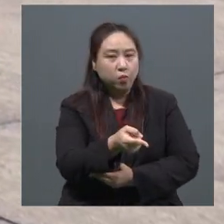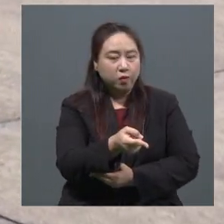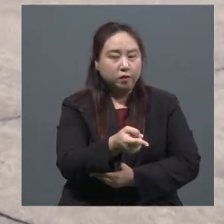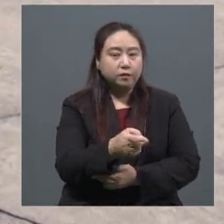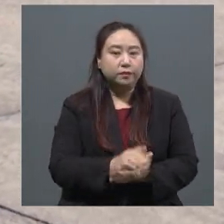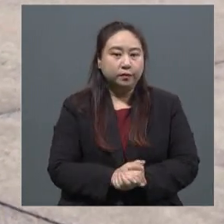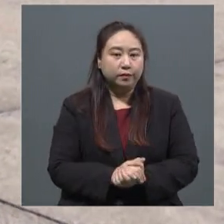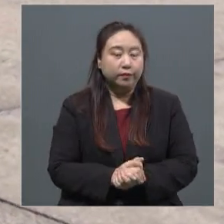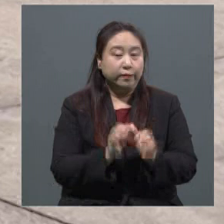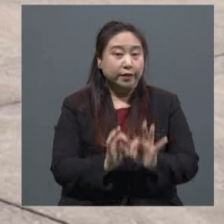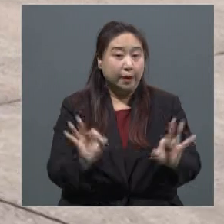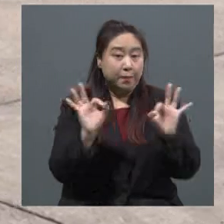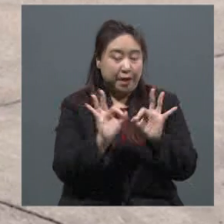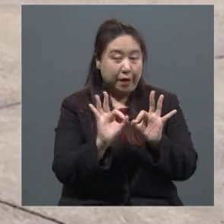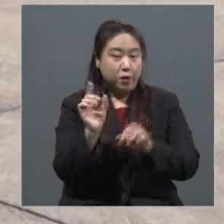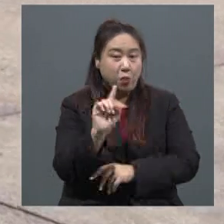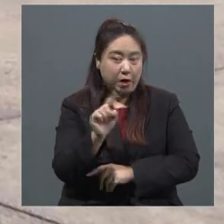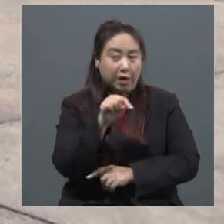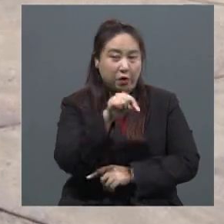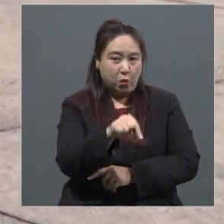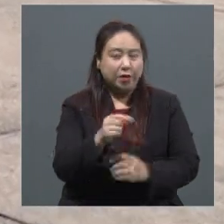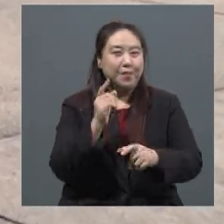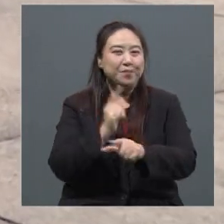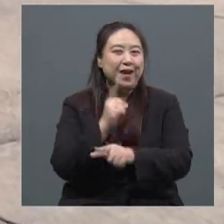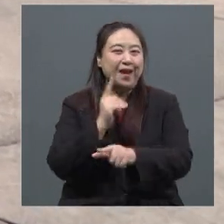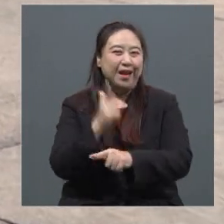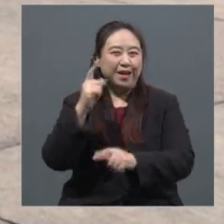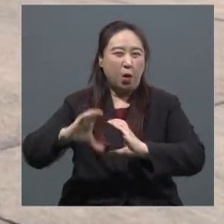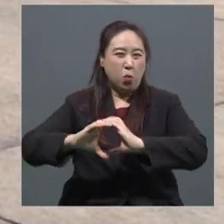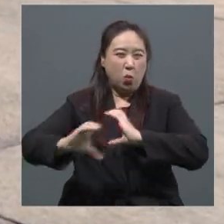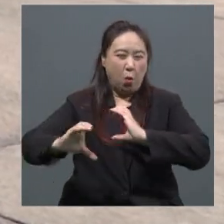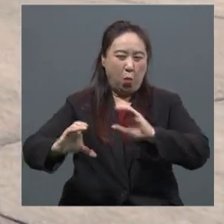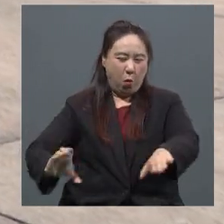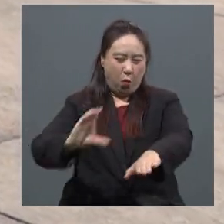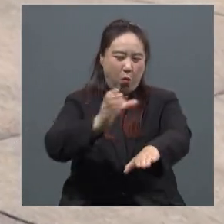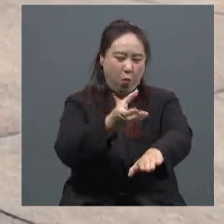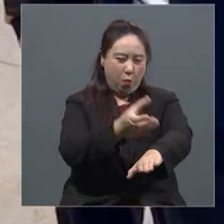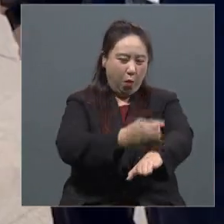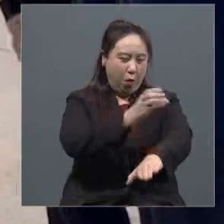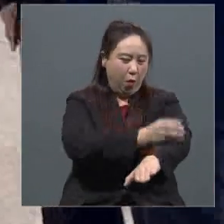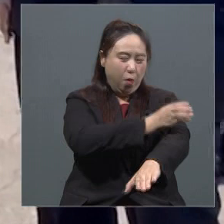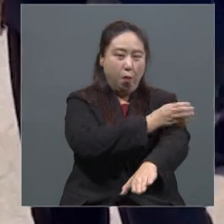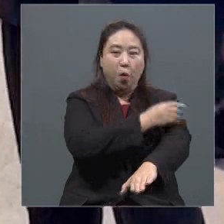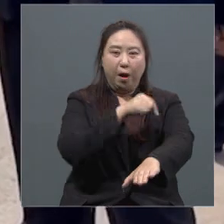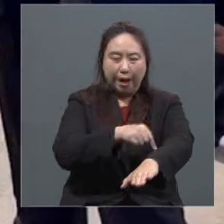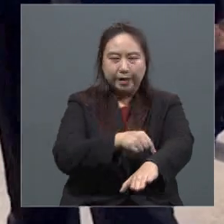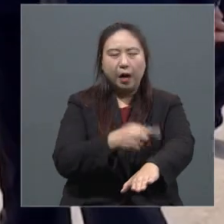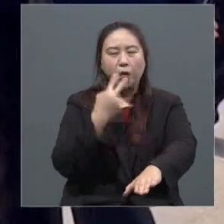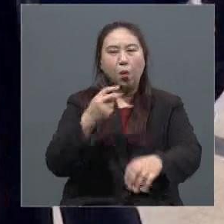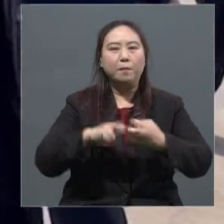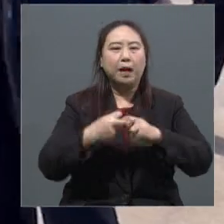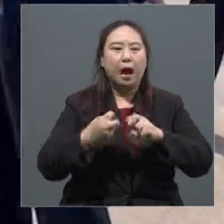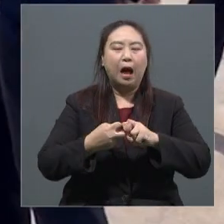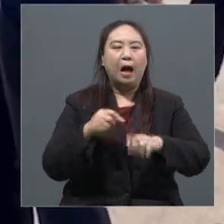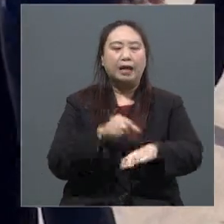เฉพาะส่วนสถานีขนส่งคอนเทนเนอร์หรือว่า ICDนะครับเนื่องจากว่าได้รับรายงานปัญหาตู้คอนเทนเนอร์เนี่ยไม่